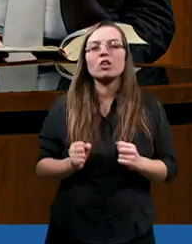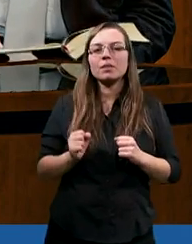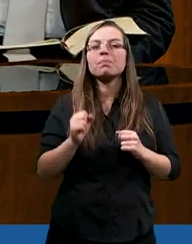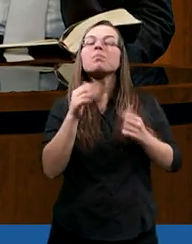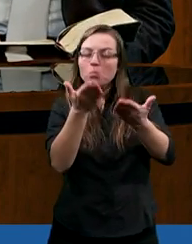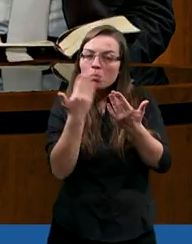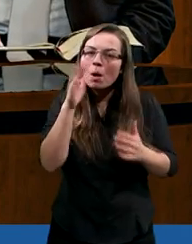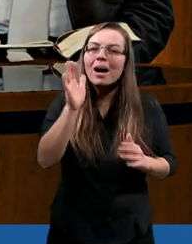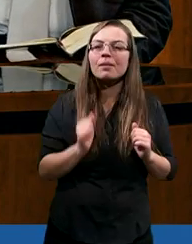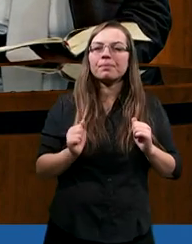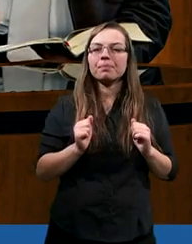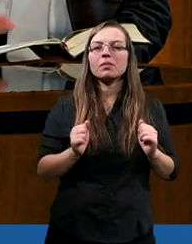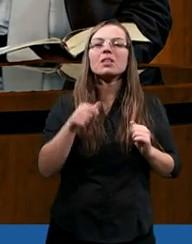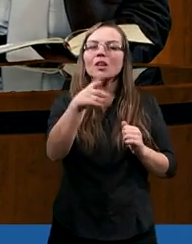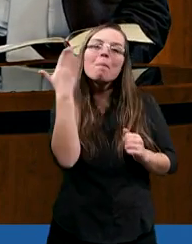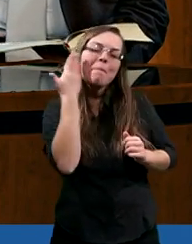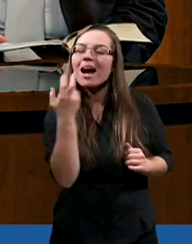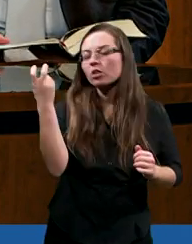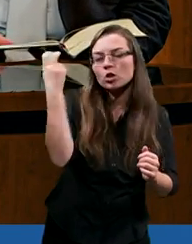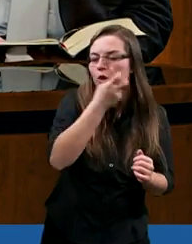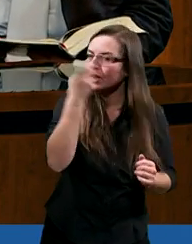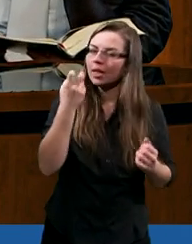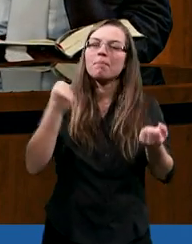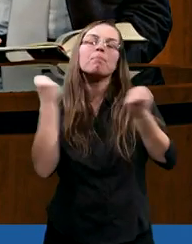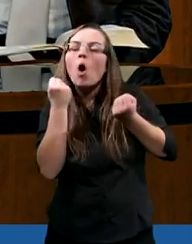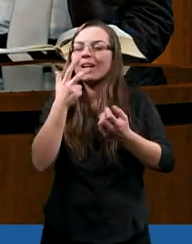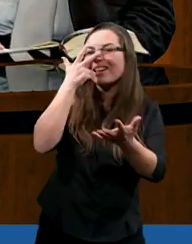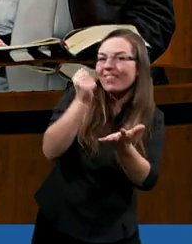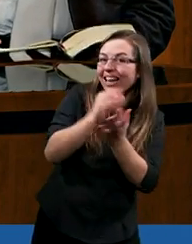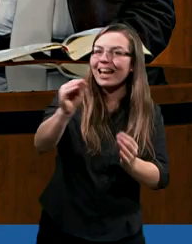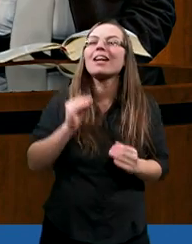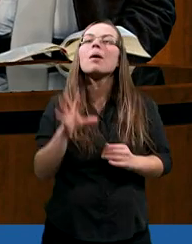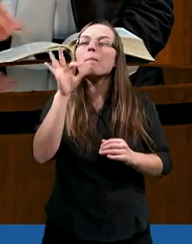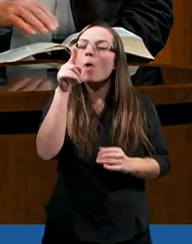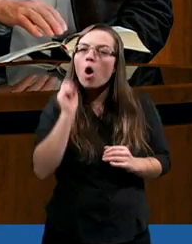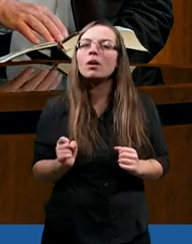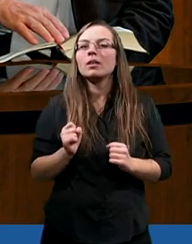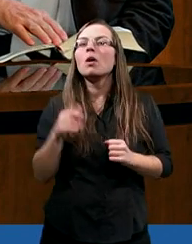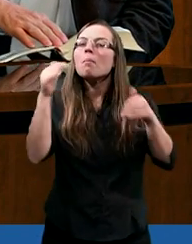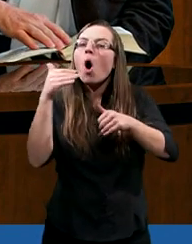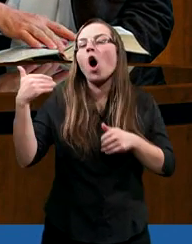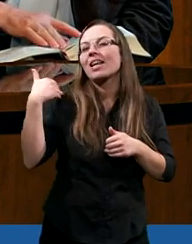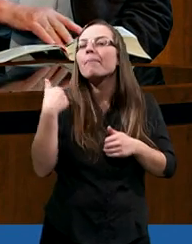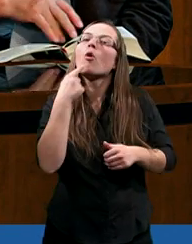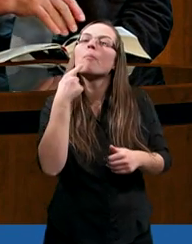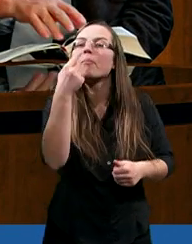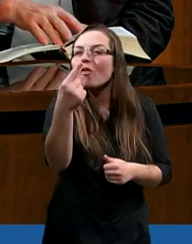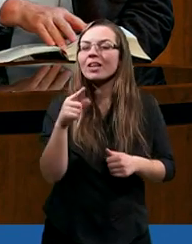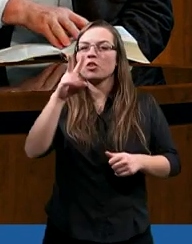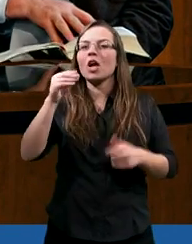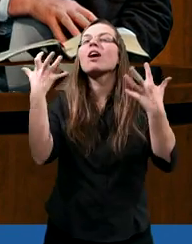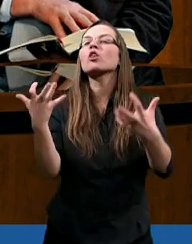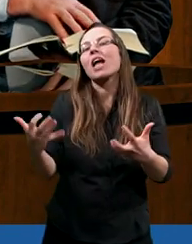Proszę bardzo. To jest bardzo ciekawe stwierdzenie, bo można by było powiedzieć, że